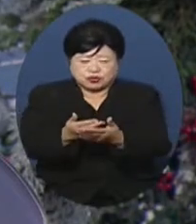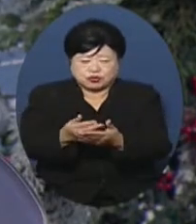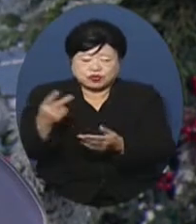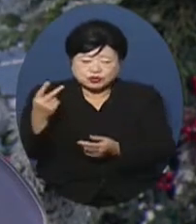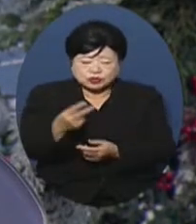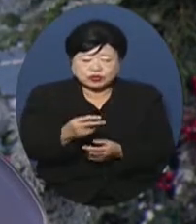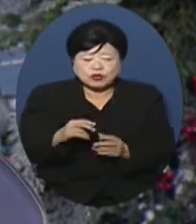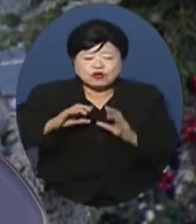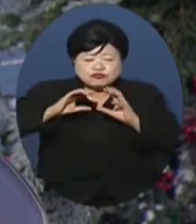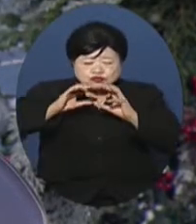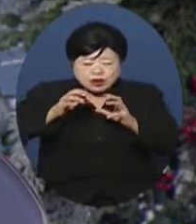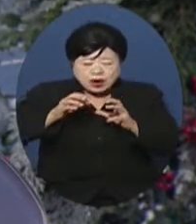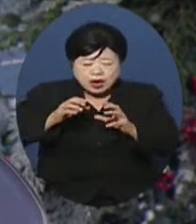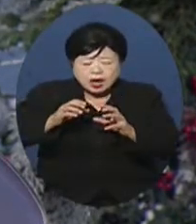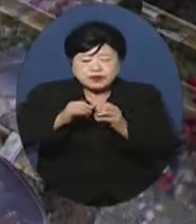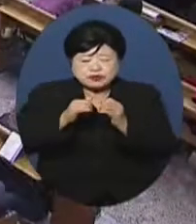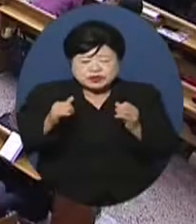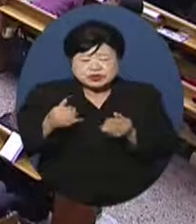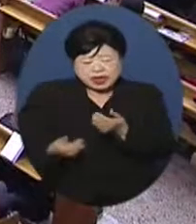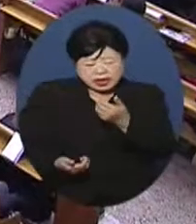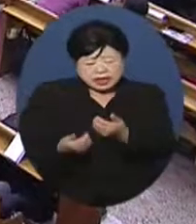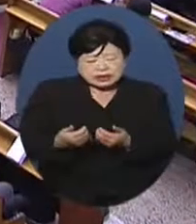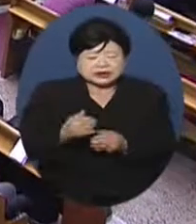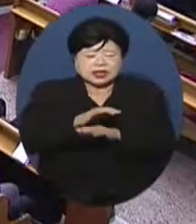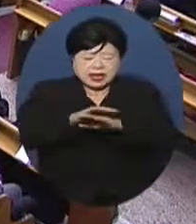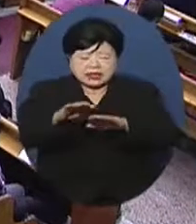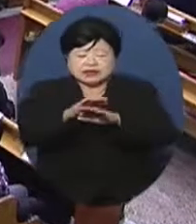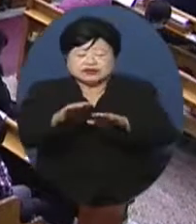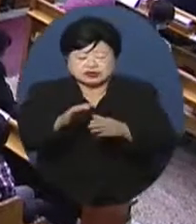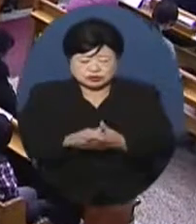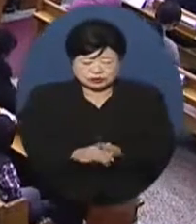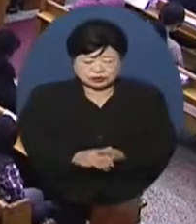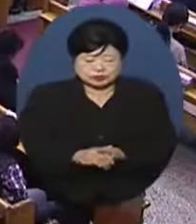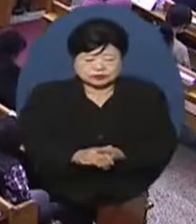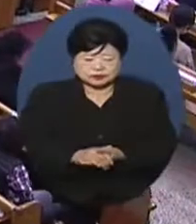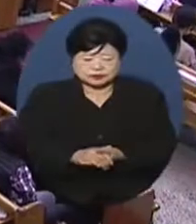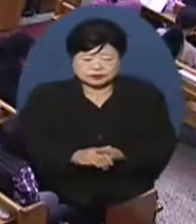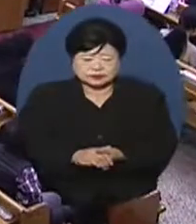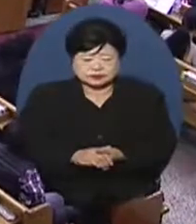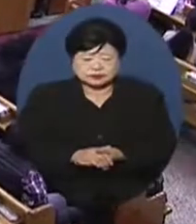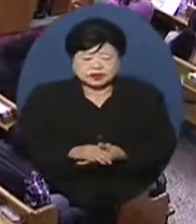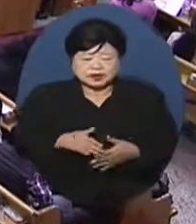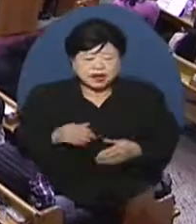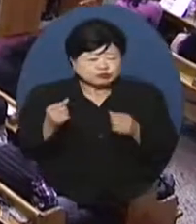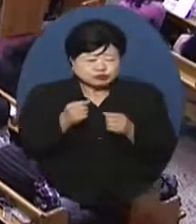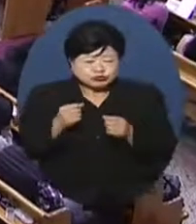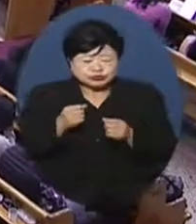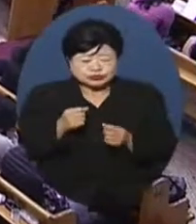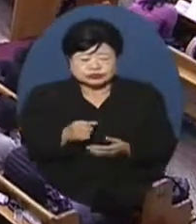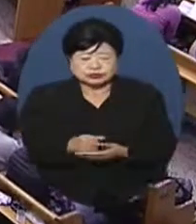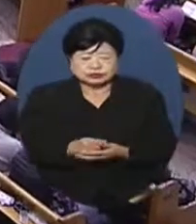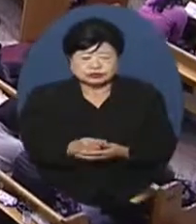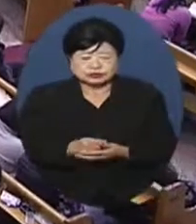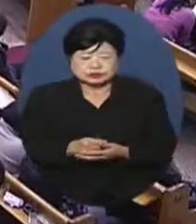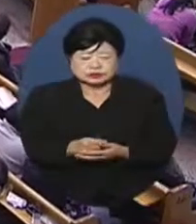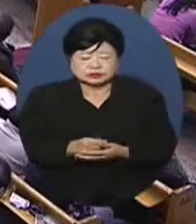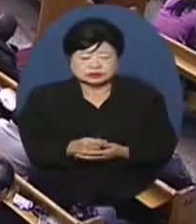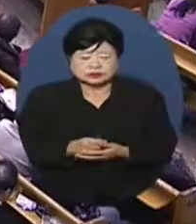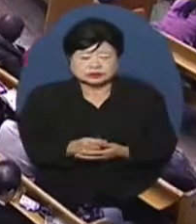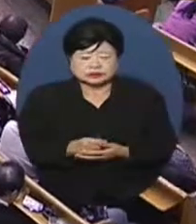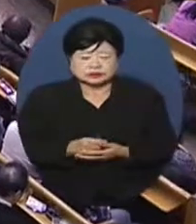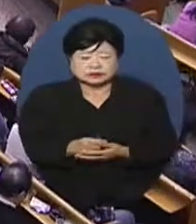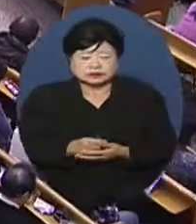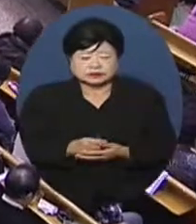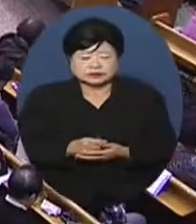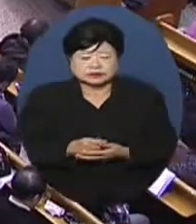그리구 거야 민정이 할 때 발라주시고 나무에도 남이야 살았어